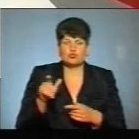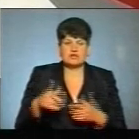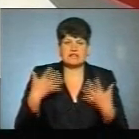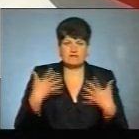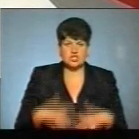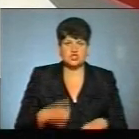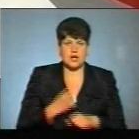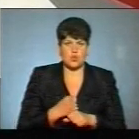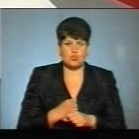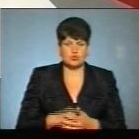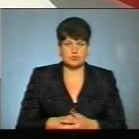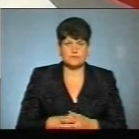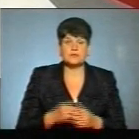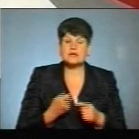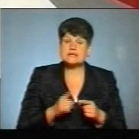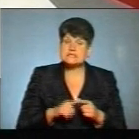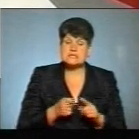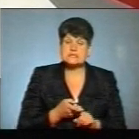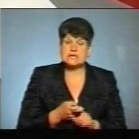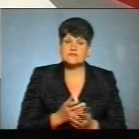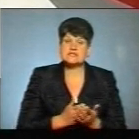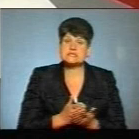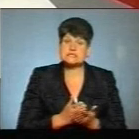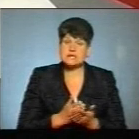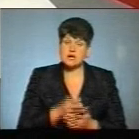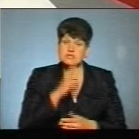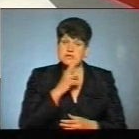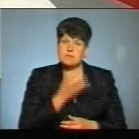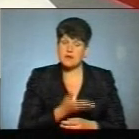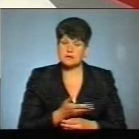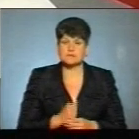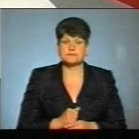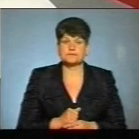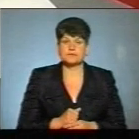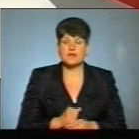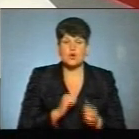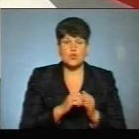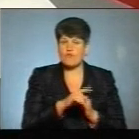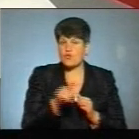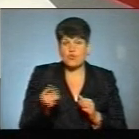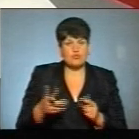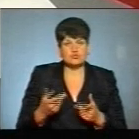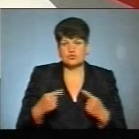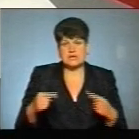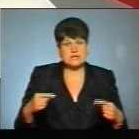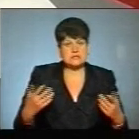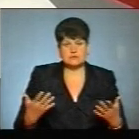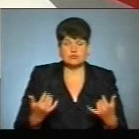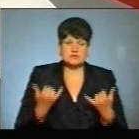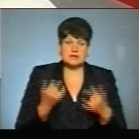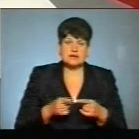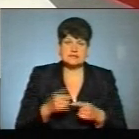втрачає роботу? Ну, це вже залежить від страхового стажу, від заробітної плати. Кожен має кожного різна. Ну, наразі